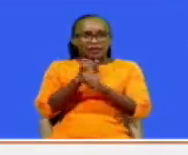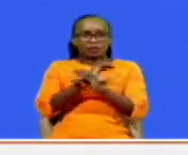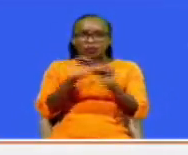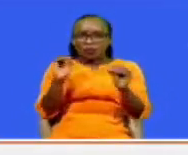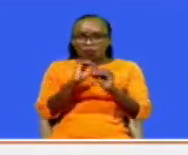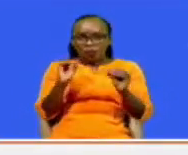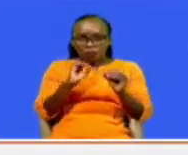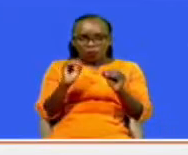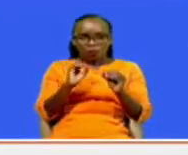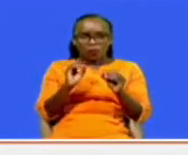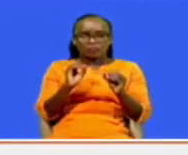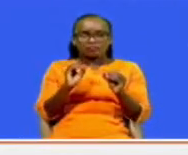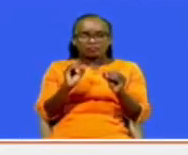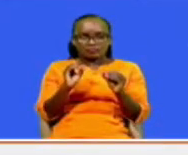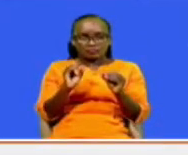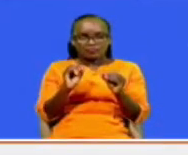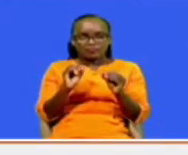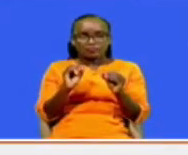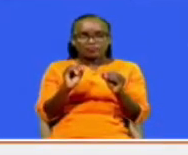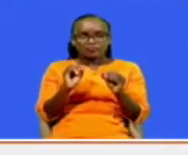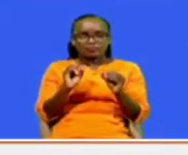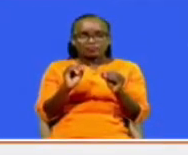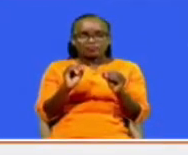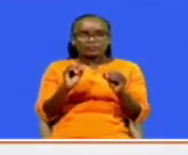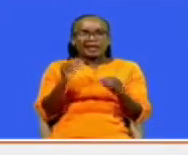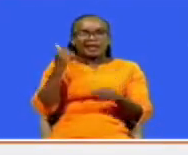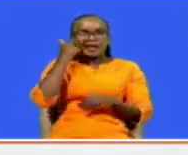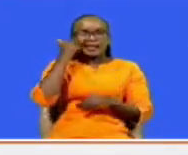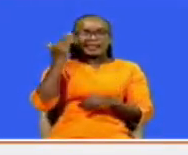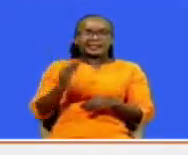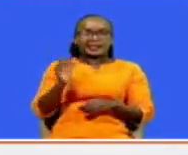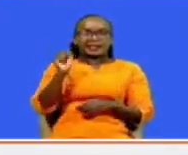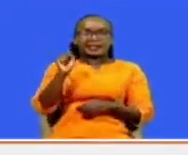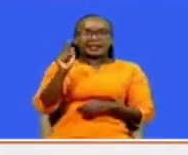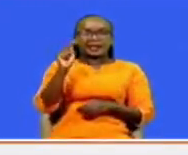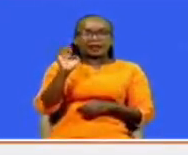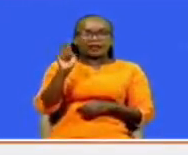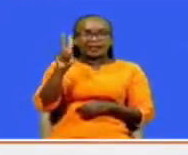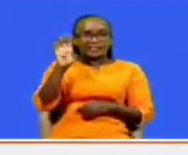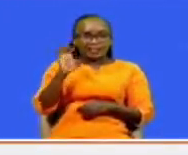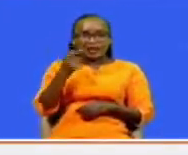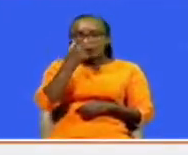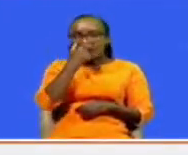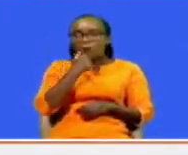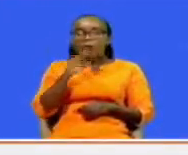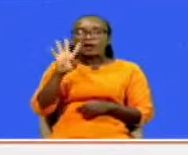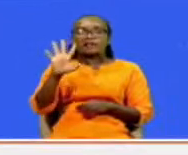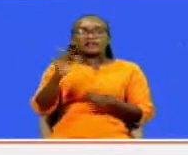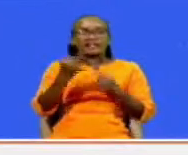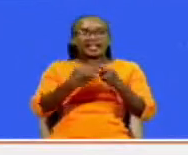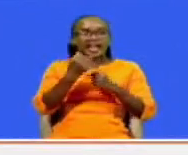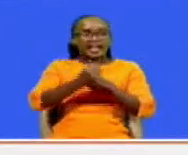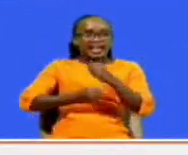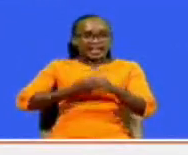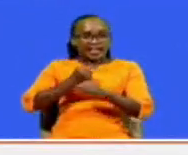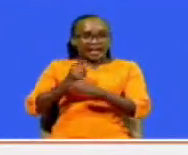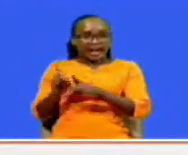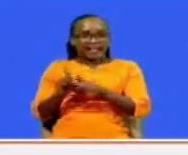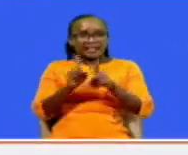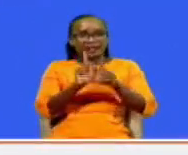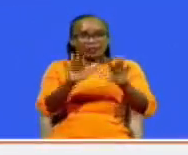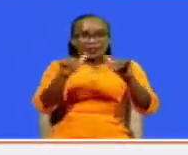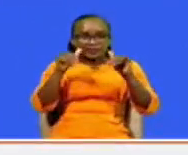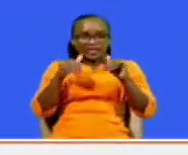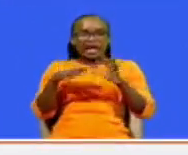kutumia misuli ya kifua. Mgonjwa Steven Ruito mwenye umri wa miaka 58 vile vile anasubiri